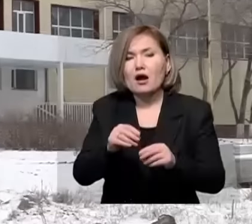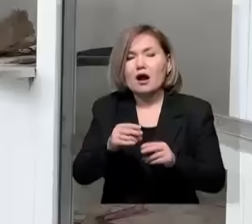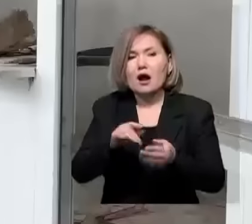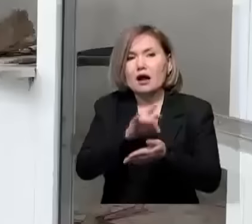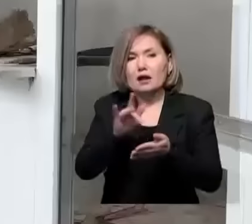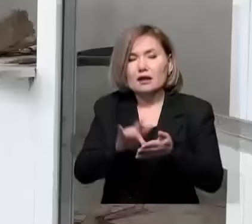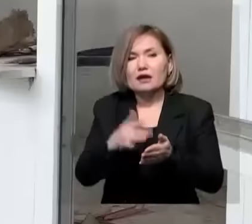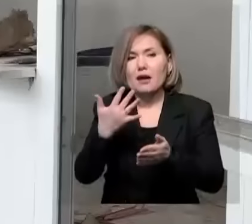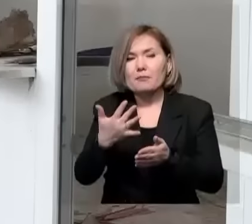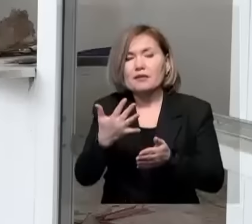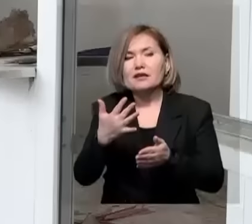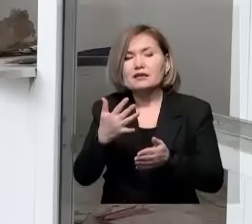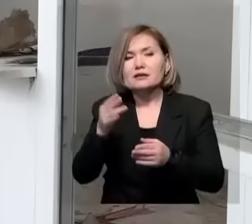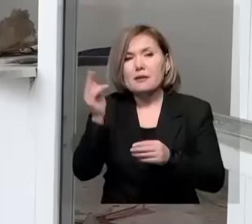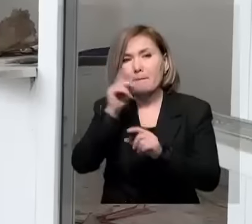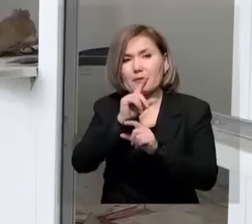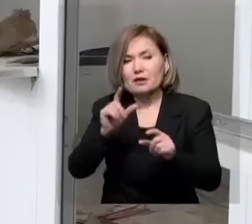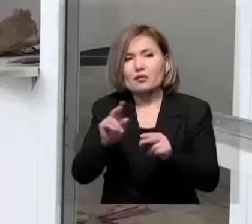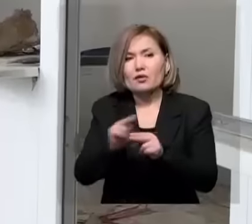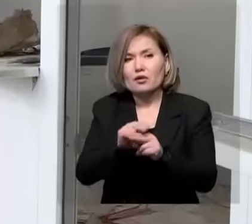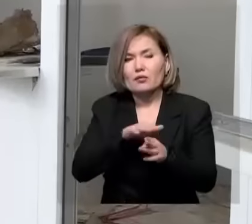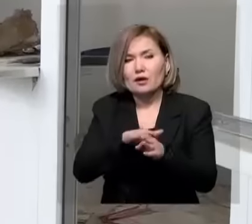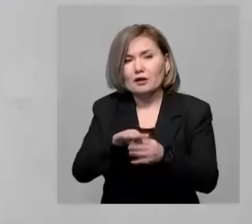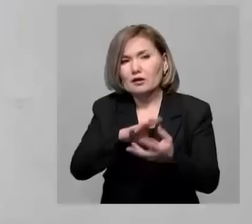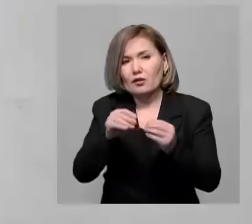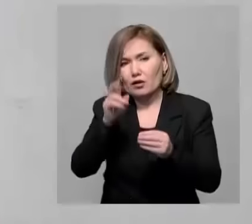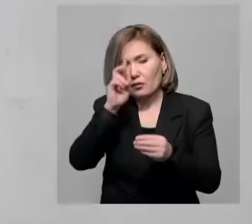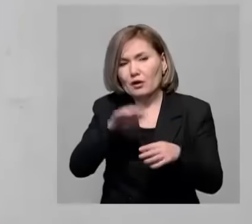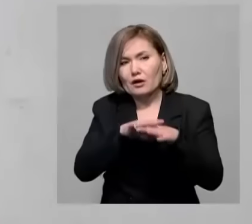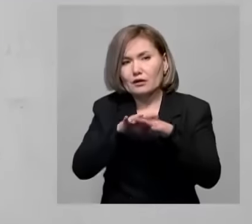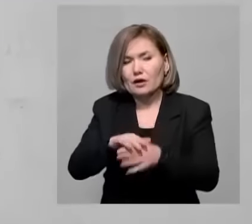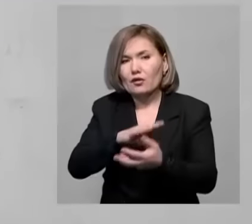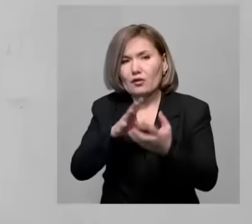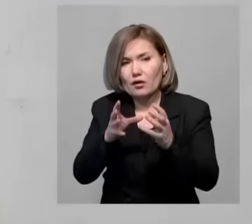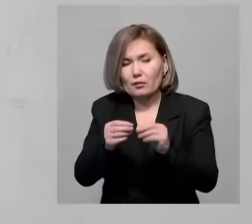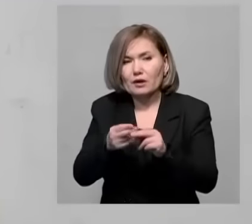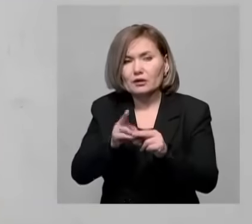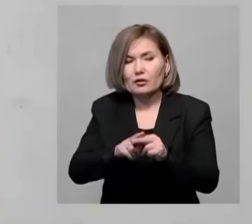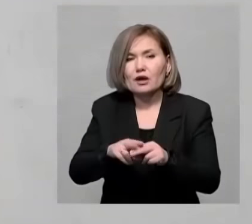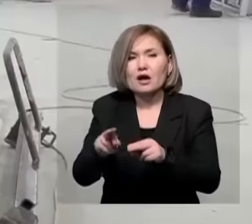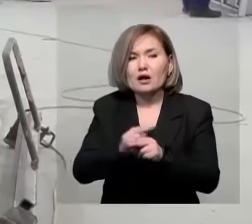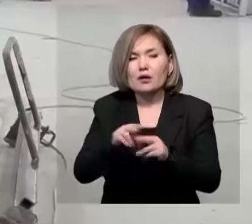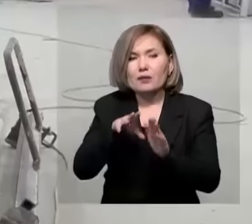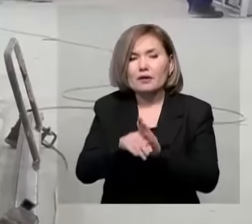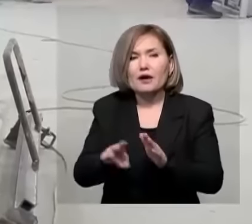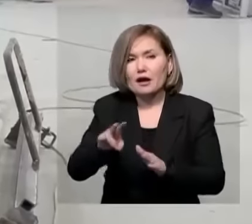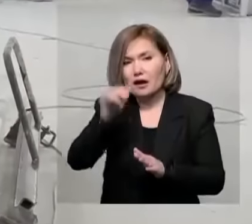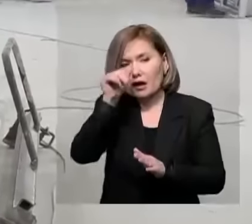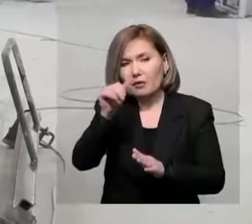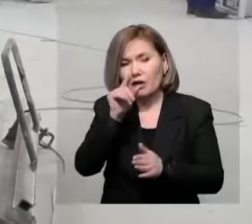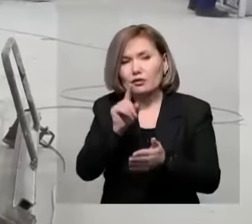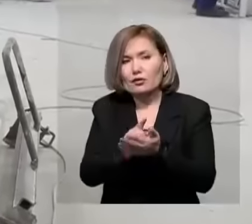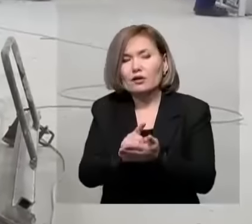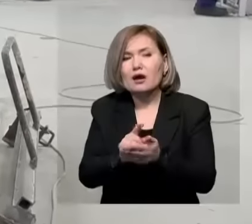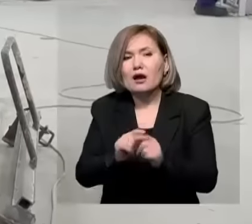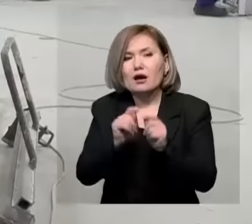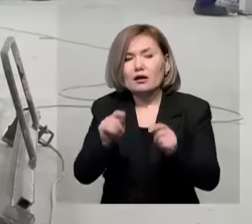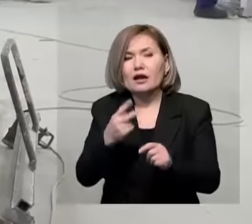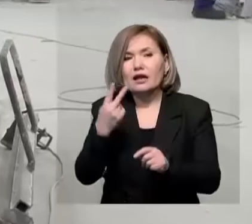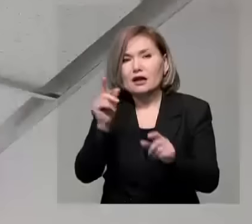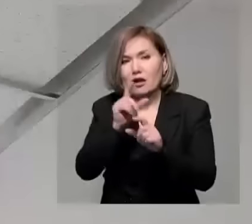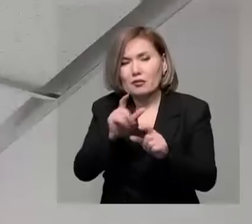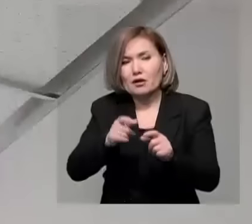жабылған болатын. Құрылыс жұмыстарына бюджеттен 1 миллиард 700 миллион теңге бөлініп, 3 білім ошағы жаңа кейіпке енді. Ал қараша айында тапсырылуы тиіс 2 мектептің жөндеу